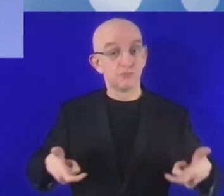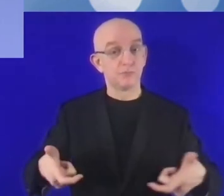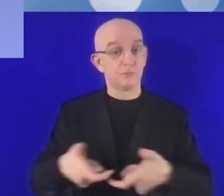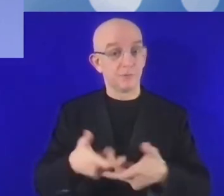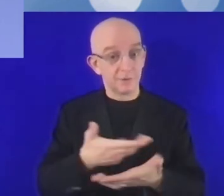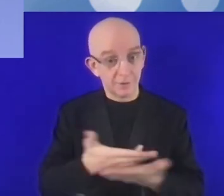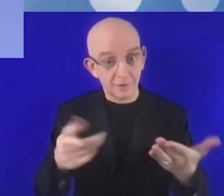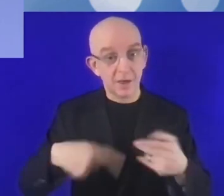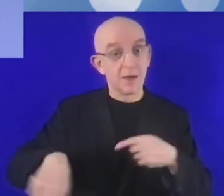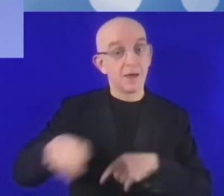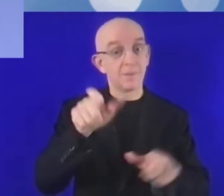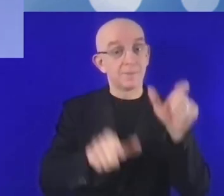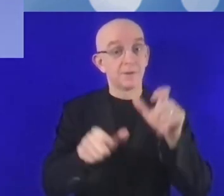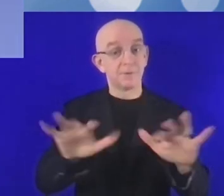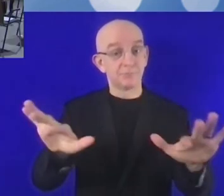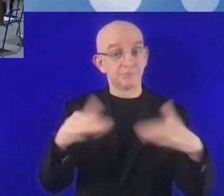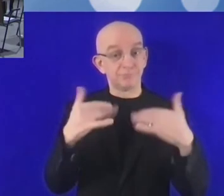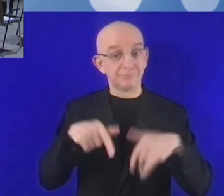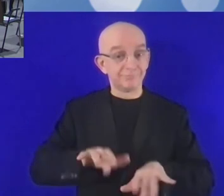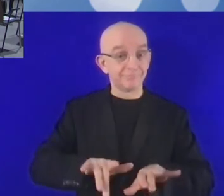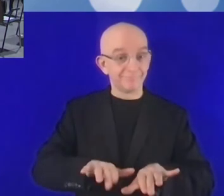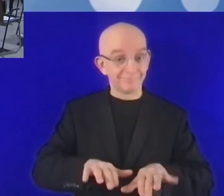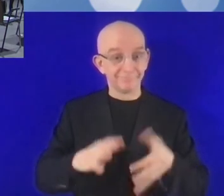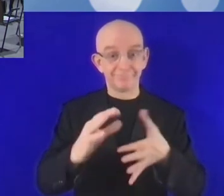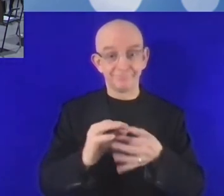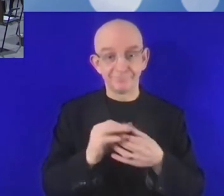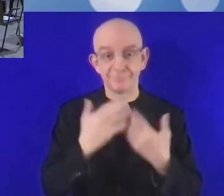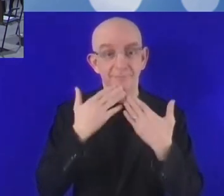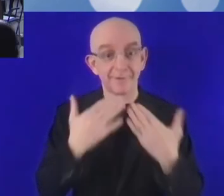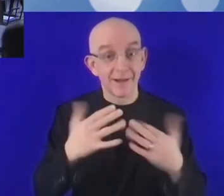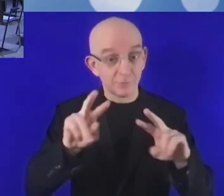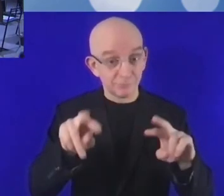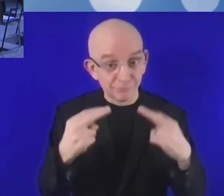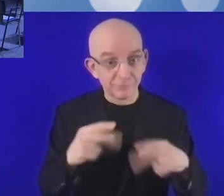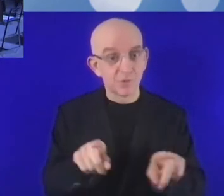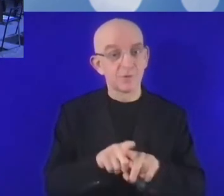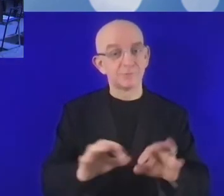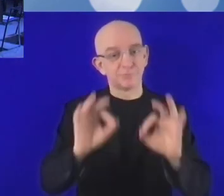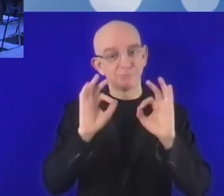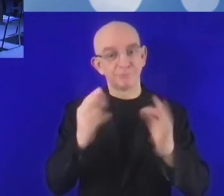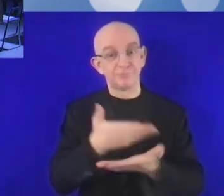Katowice, mais aussi en ligne. Merci de votre attention. Et je vous souhaite une journée fructueuse.